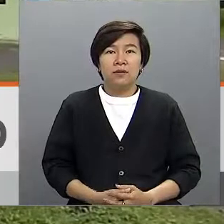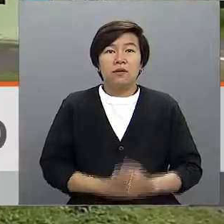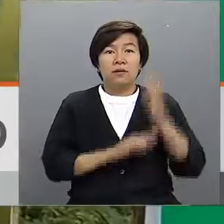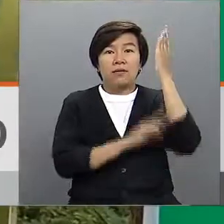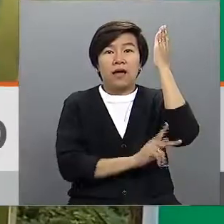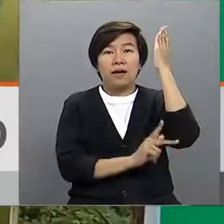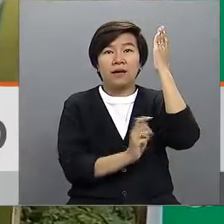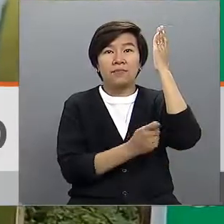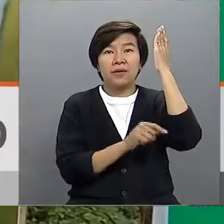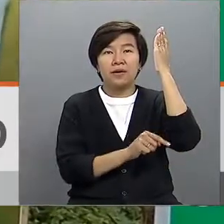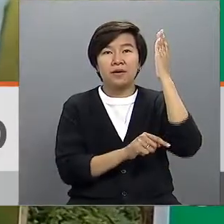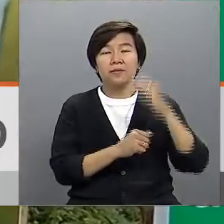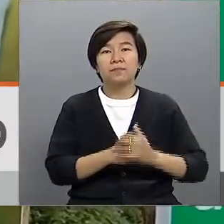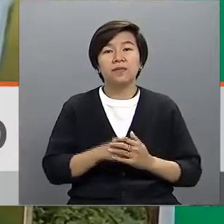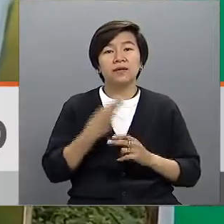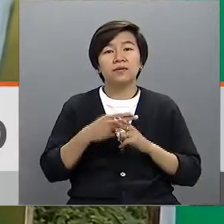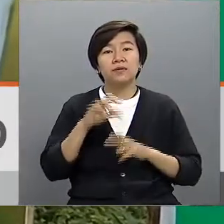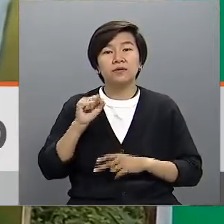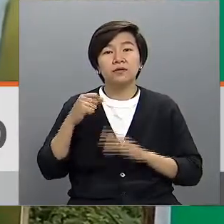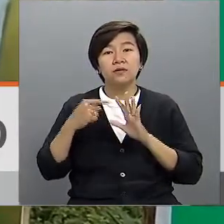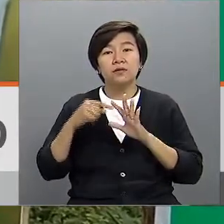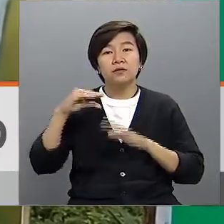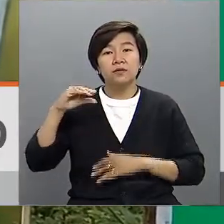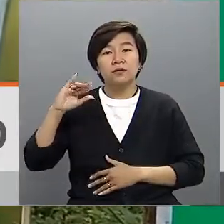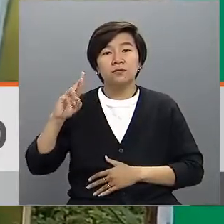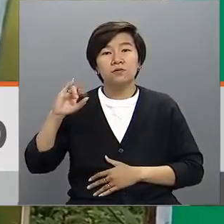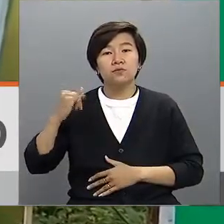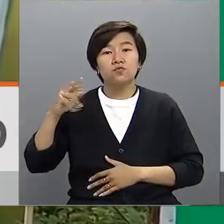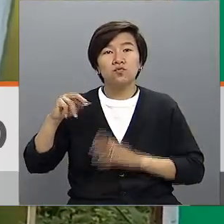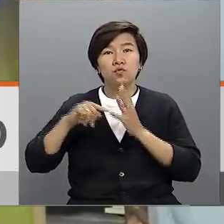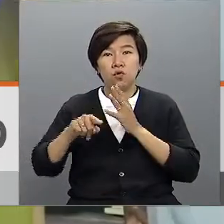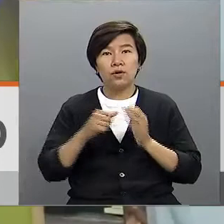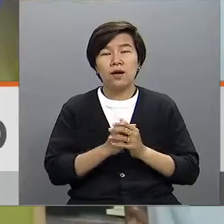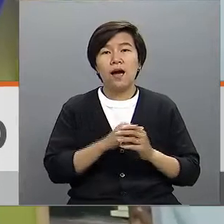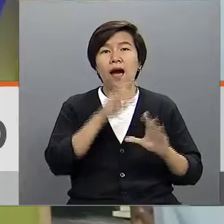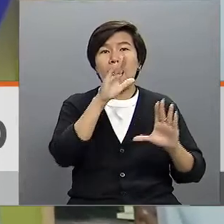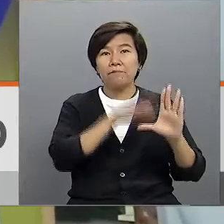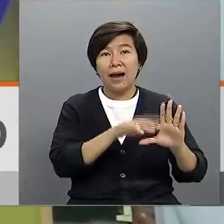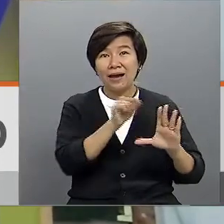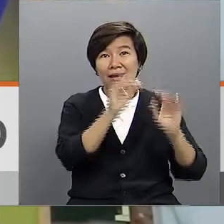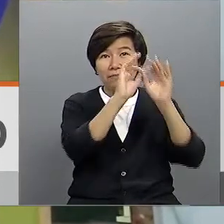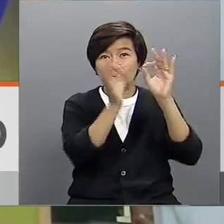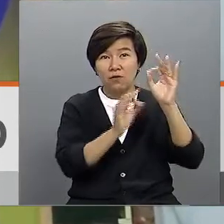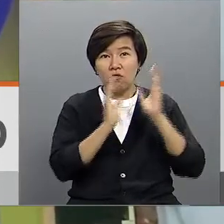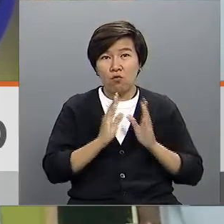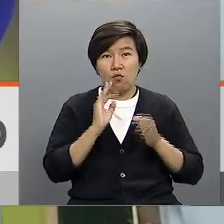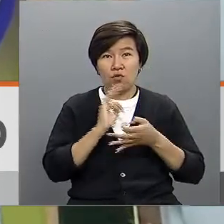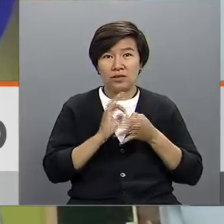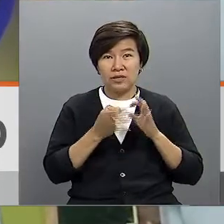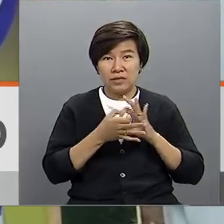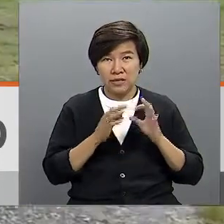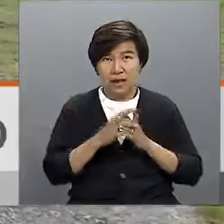คินผู้สมัครสมาชิกสภาอบจ.กระบี่เขต2อำเภออ่าวลึกใช้สโลแกนคนกีฬาลาหาพบง่ายสบายใจ